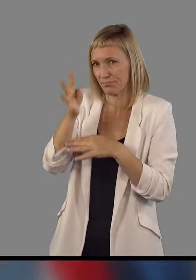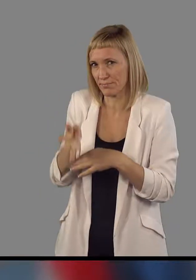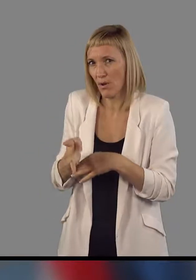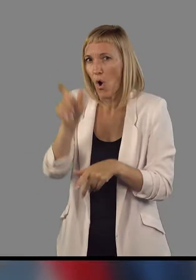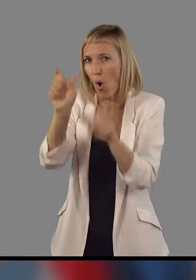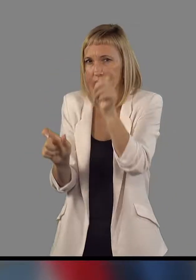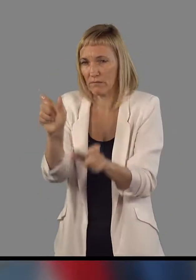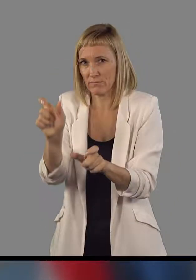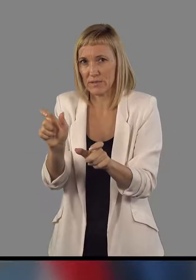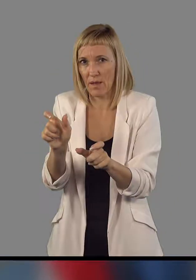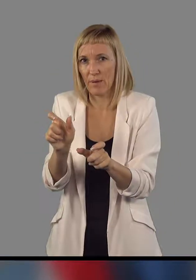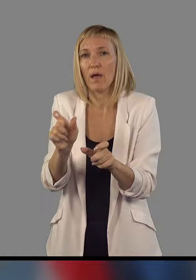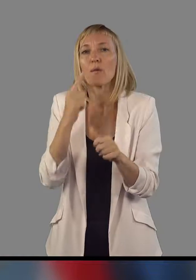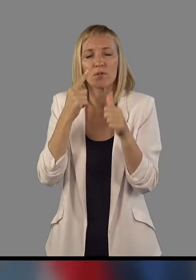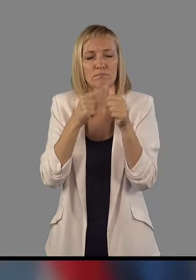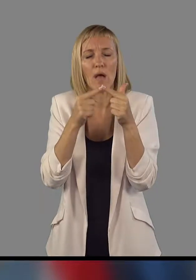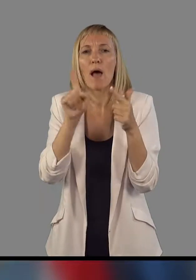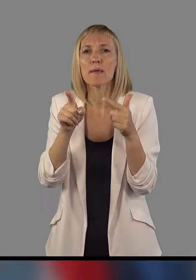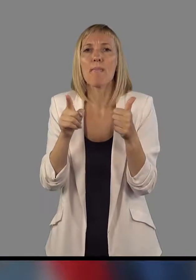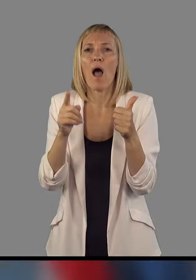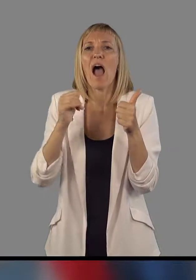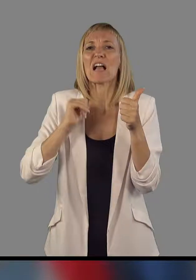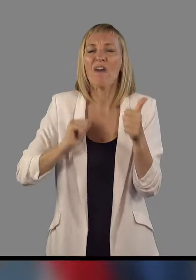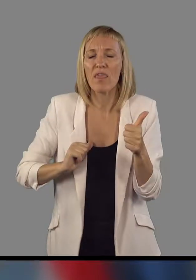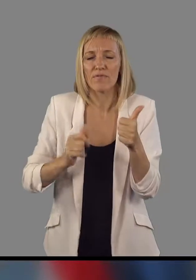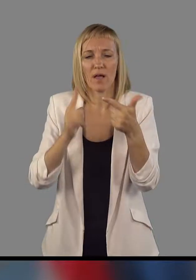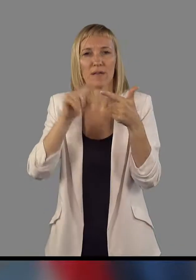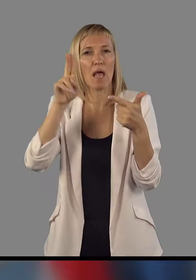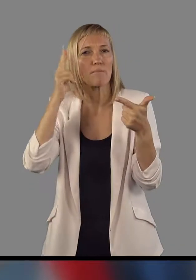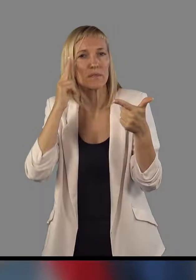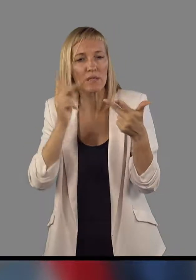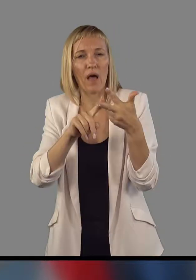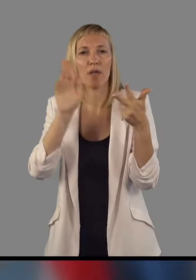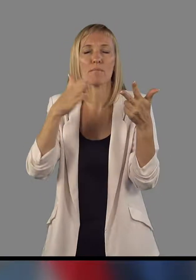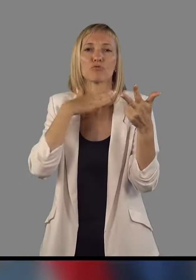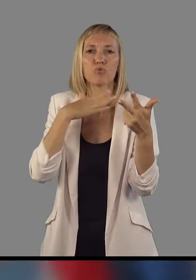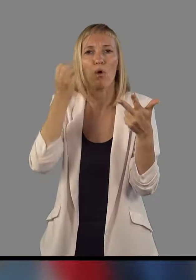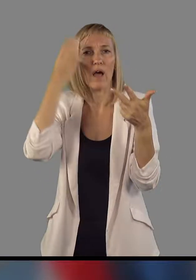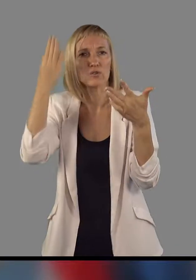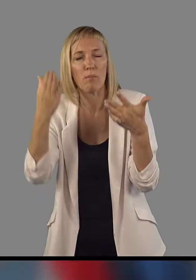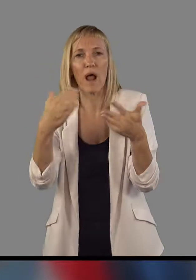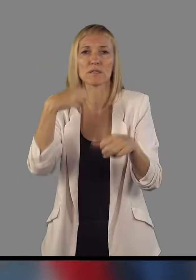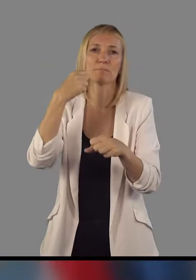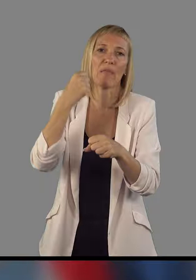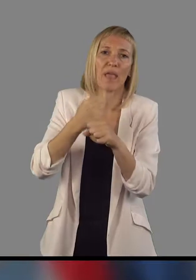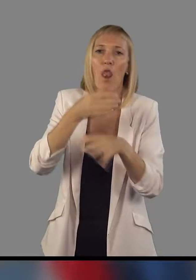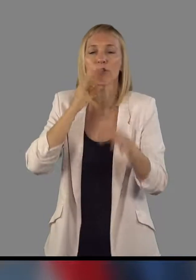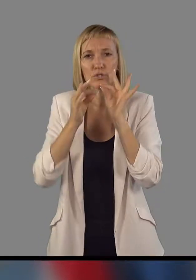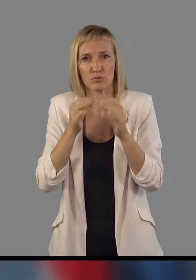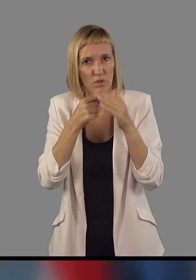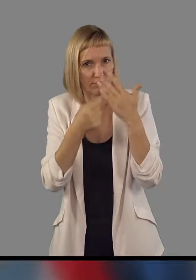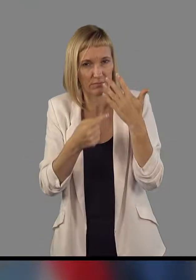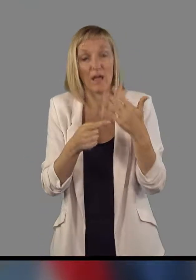preverilo vse te navedene kvalifikacije in najbolje se nam je zdelo, da